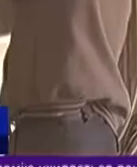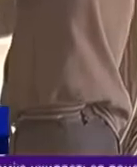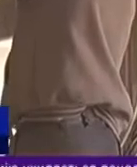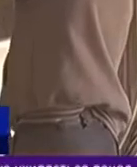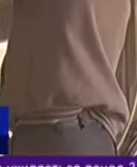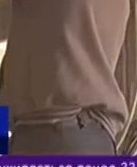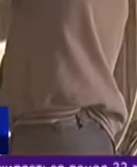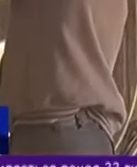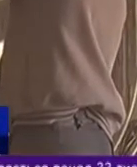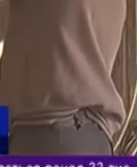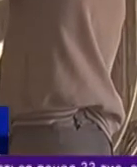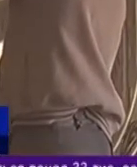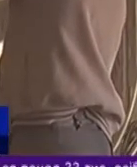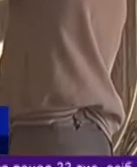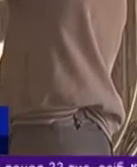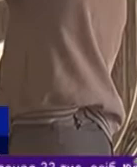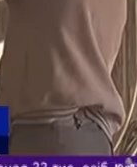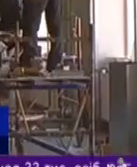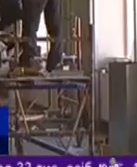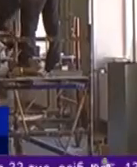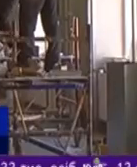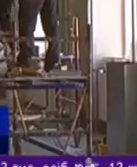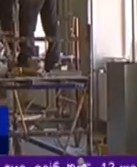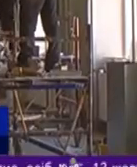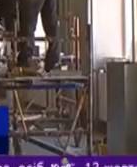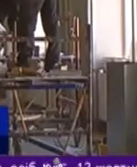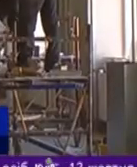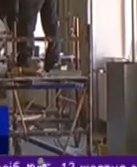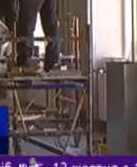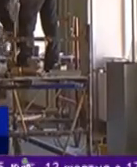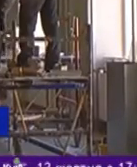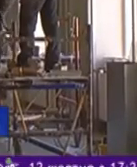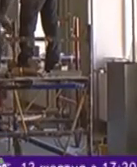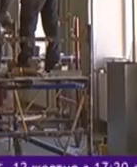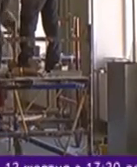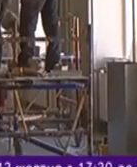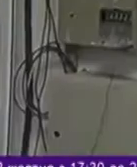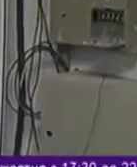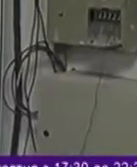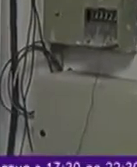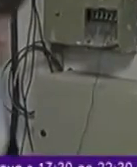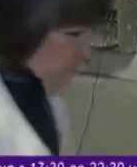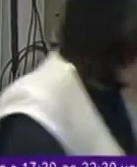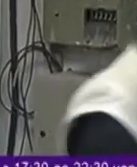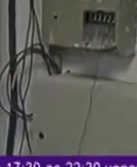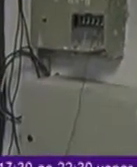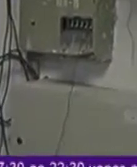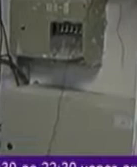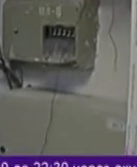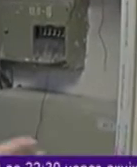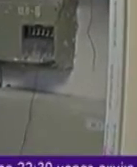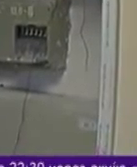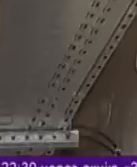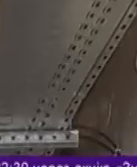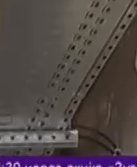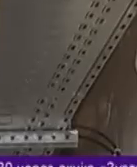ще на 2 поверхах. Тривають роботи в операційному відділенні та рентгеноендоваскулярної хірургії. В планах і гібридна